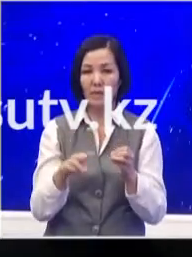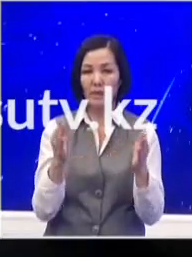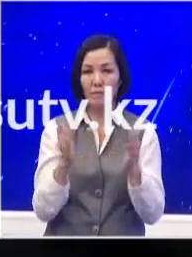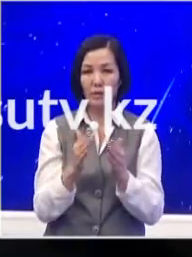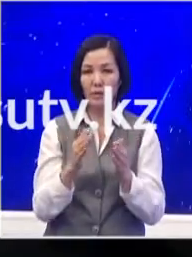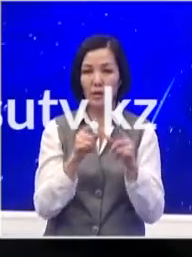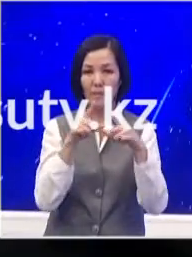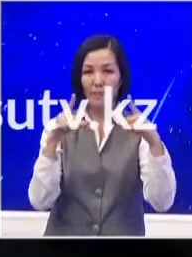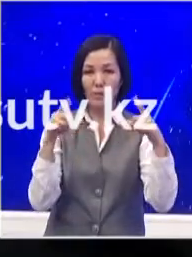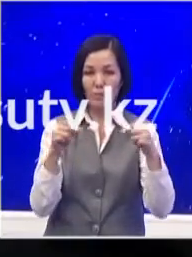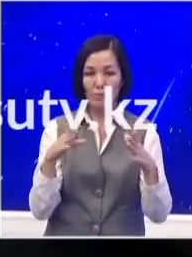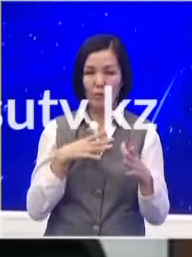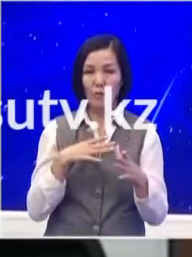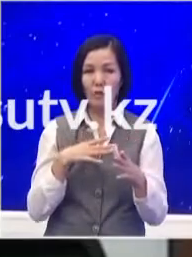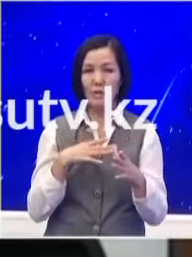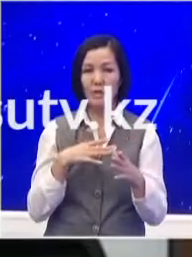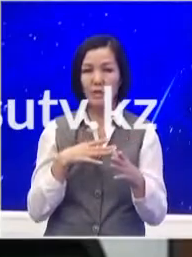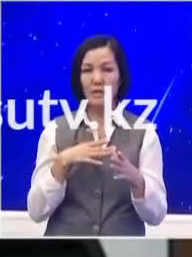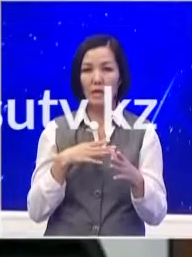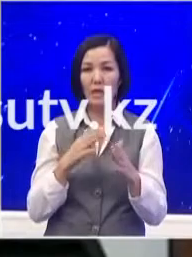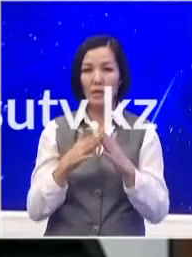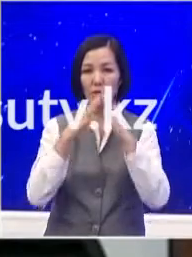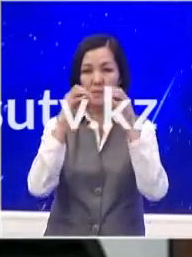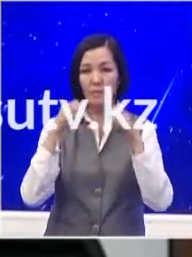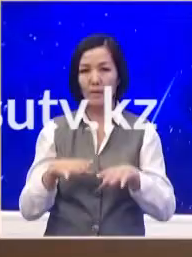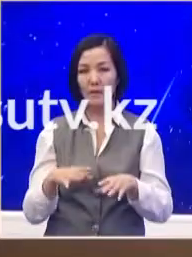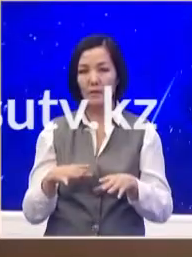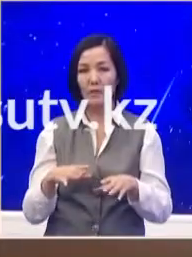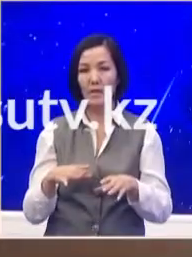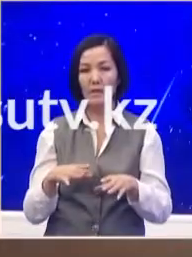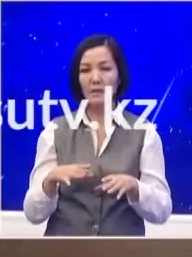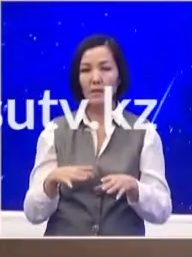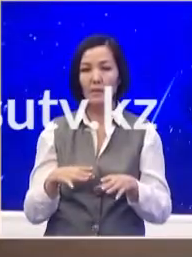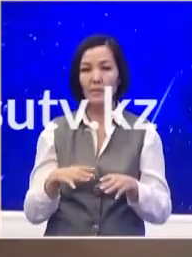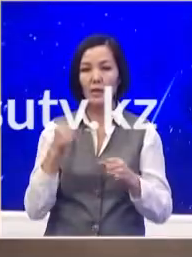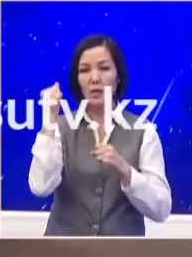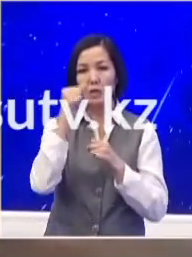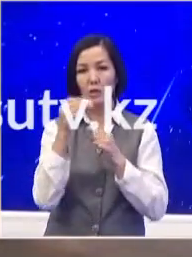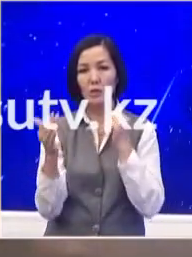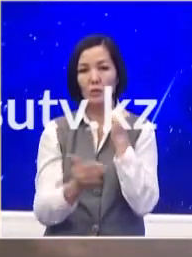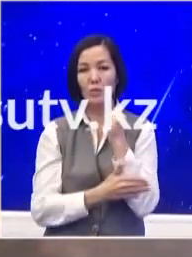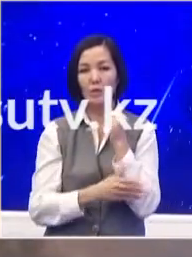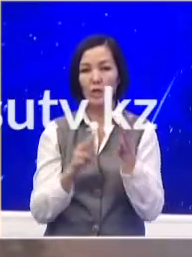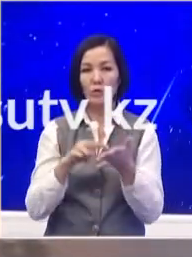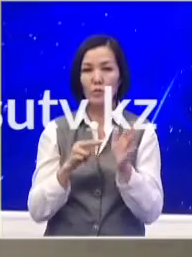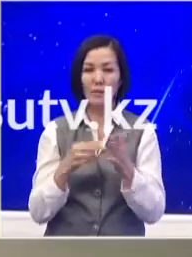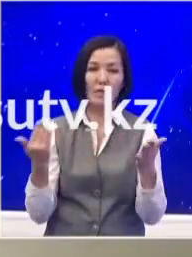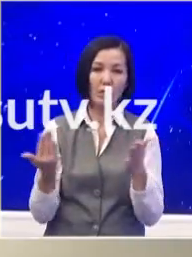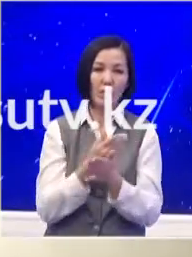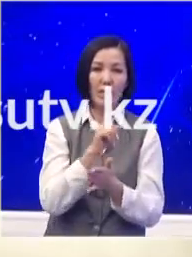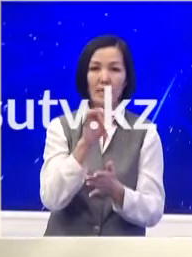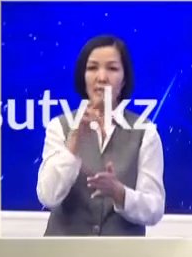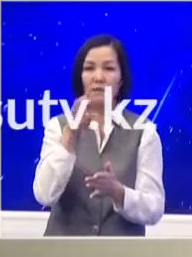4 бұрышты. Аппаратта орбитаға зымыран тасығыш алып шығуы тиіс. Ұшыру жыл соңына жоспарлануда. Жаңа Зеландиядағы